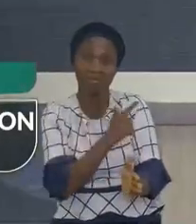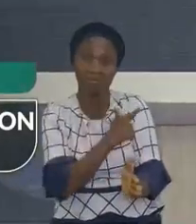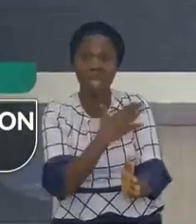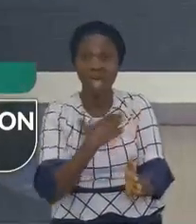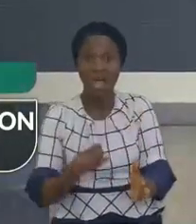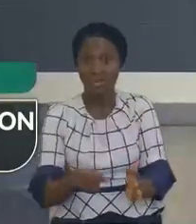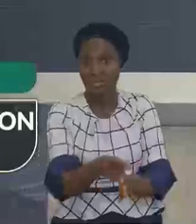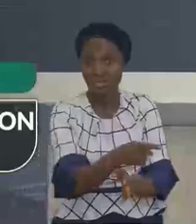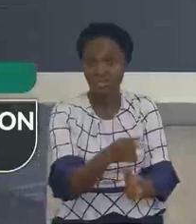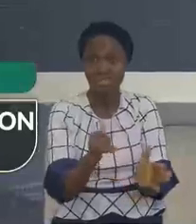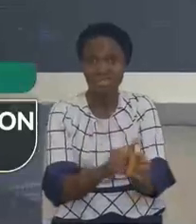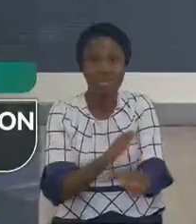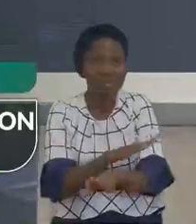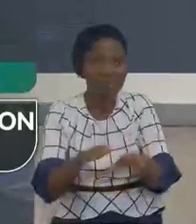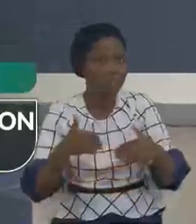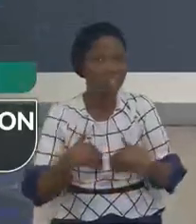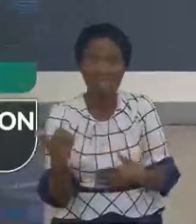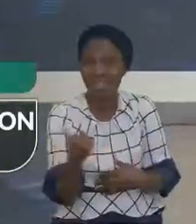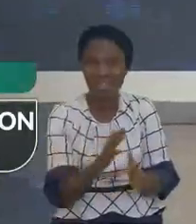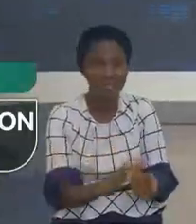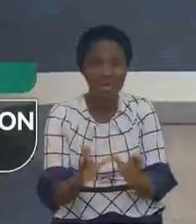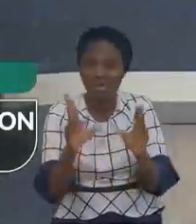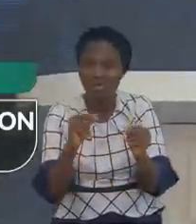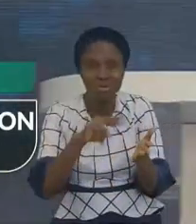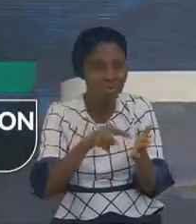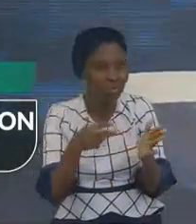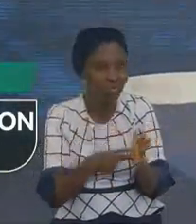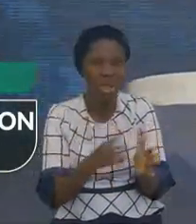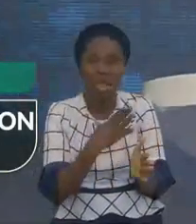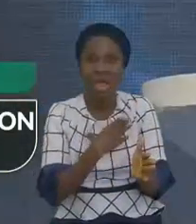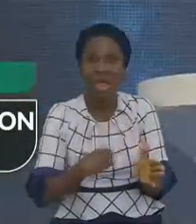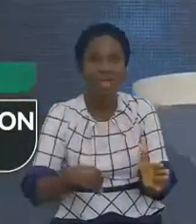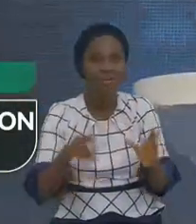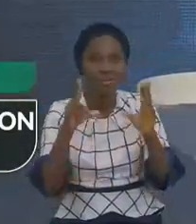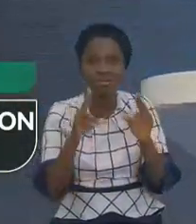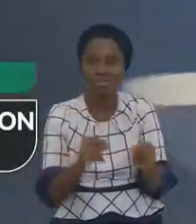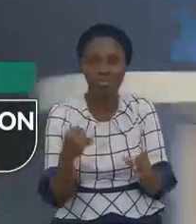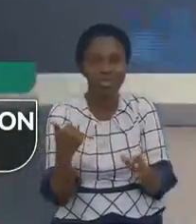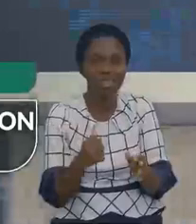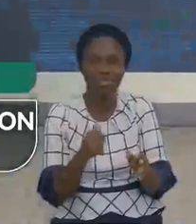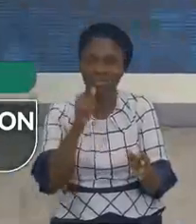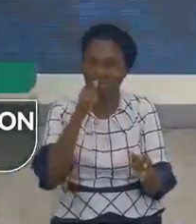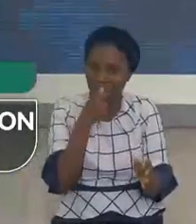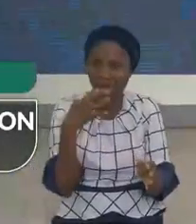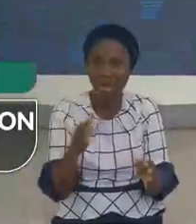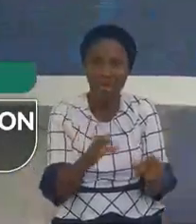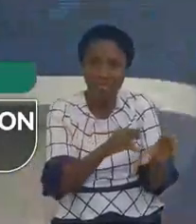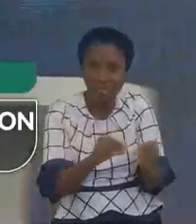aucun objectif et aucune persévérance pour avancer, monter plus haut.